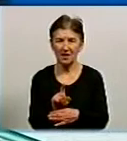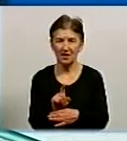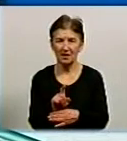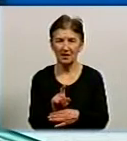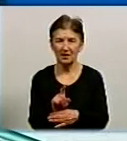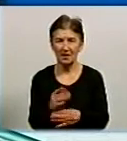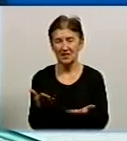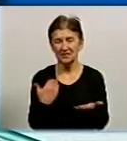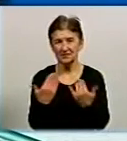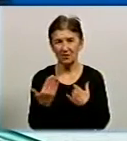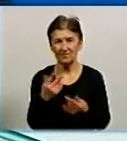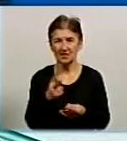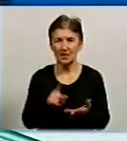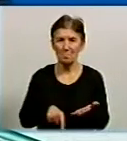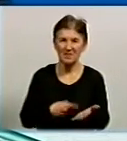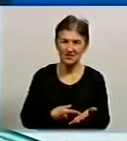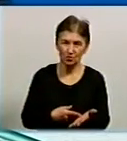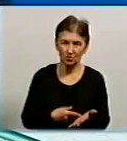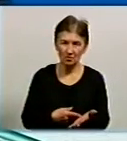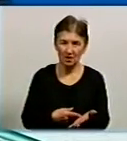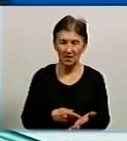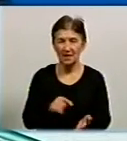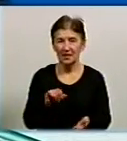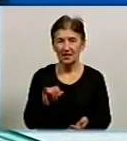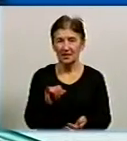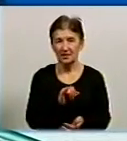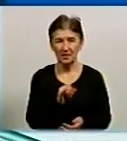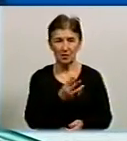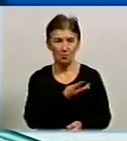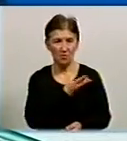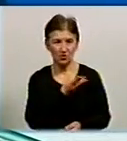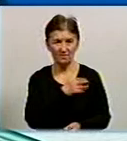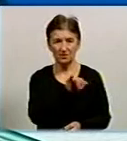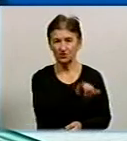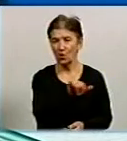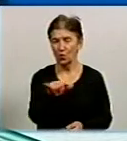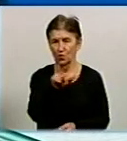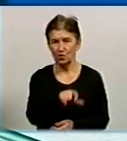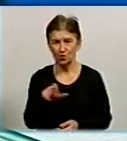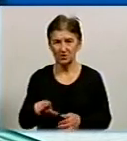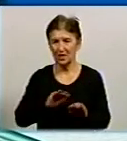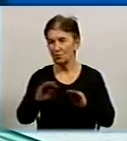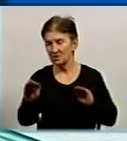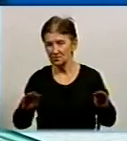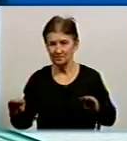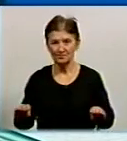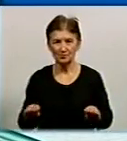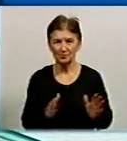нормальне ставлення до міста і нормальна, скажімо, мотивація у людей – це облаштовувати,